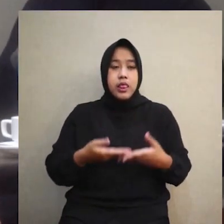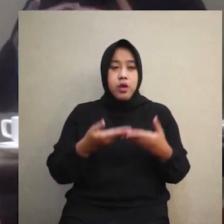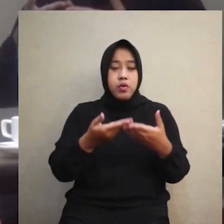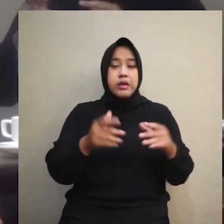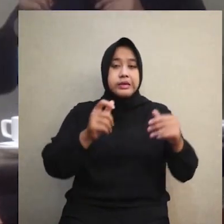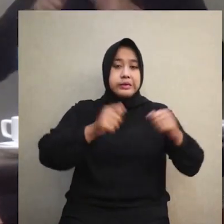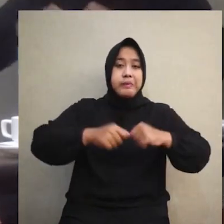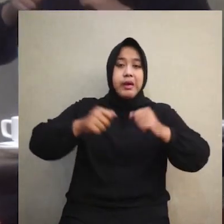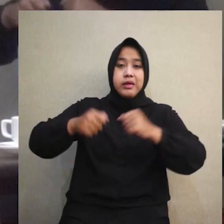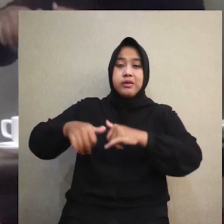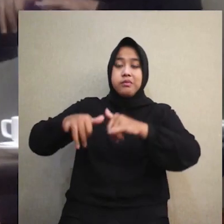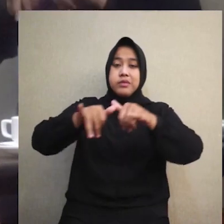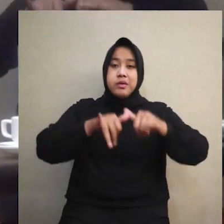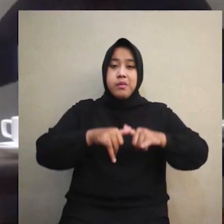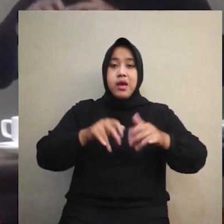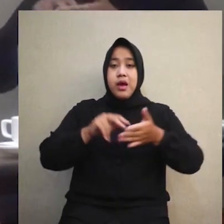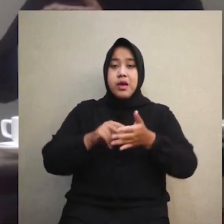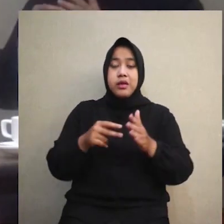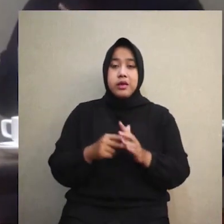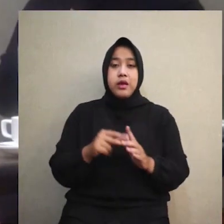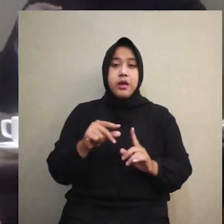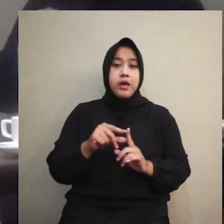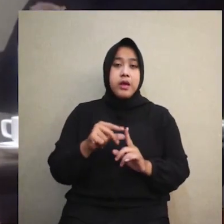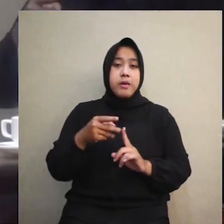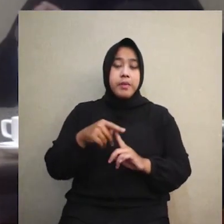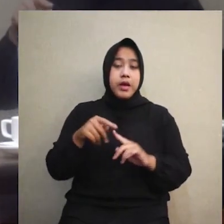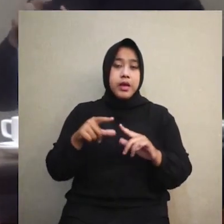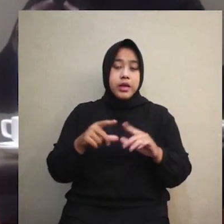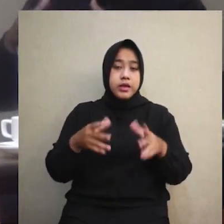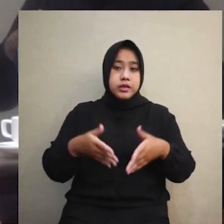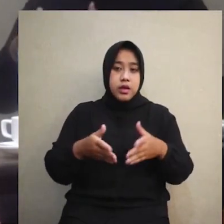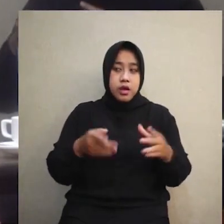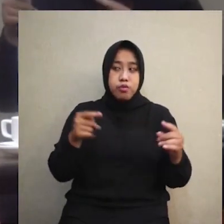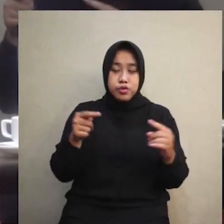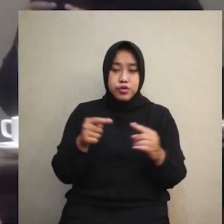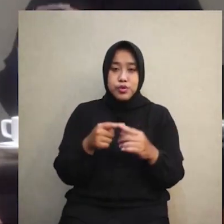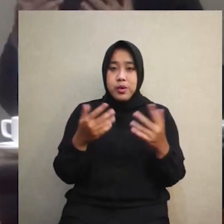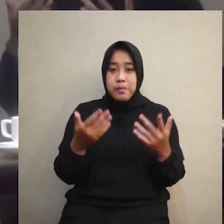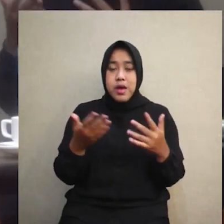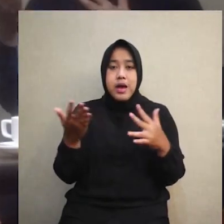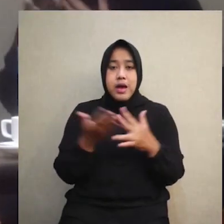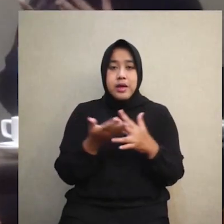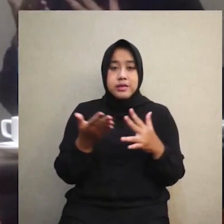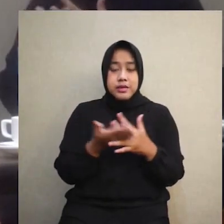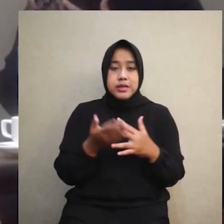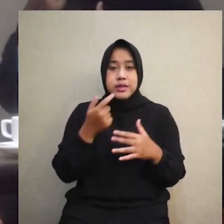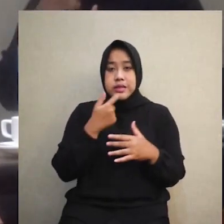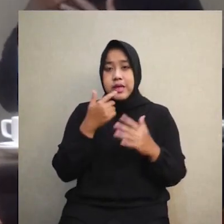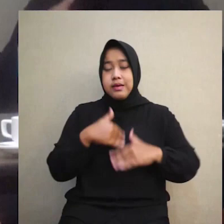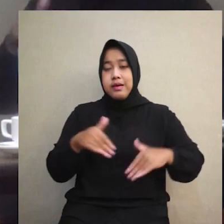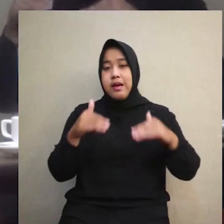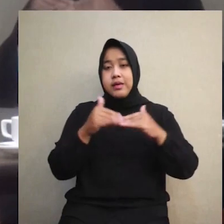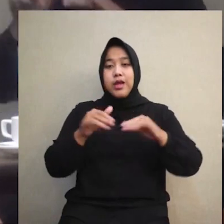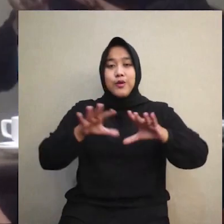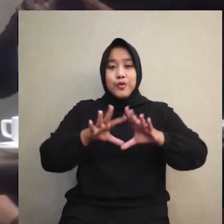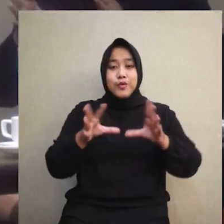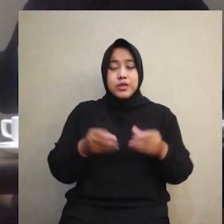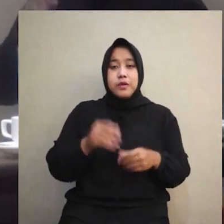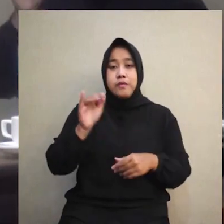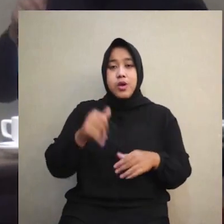sepakati bersama artinya peta jalan menuju apa namanya akses terhadap keadilan yang inklusif misalnya